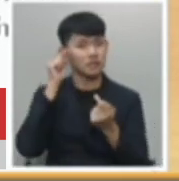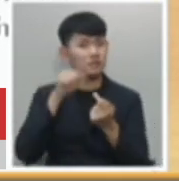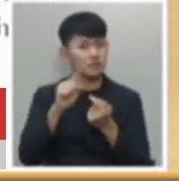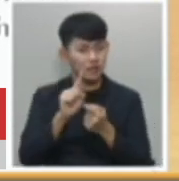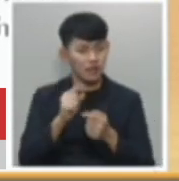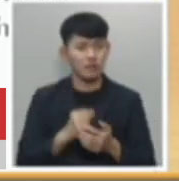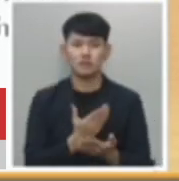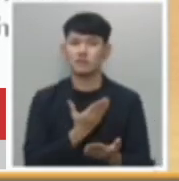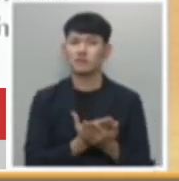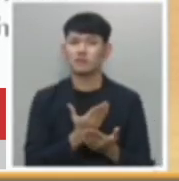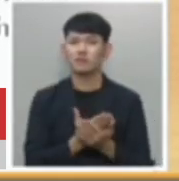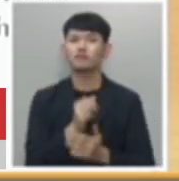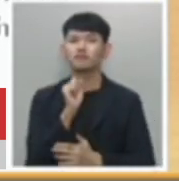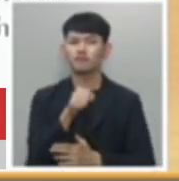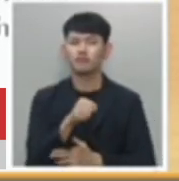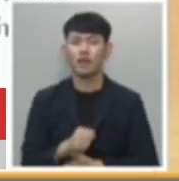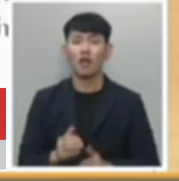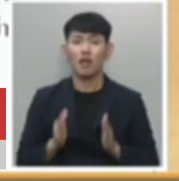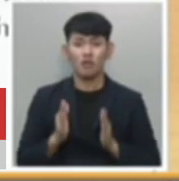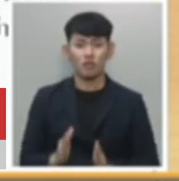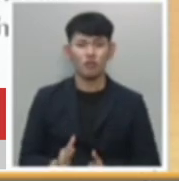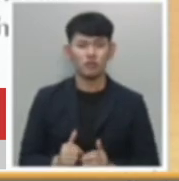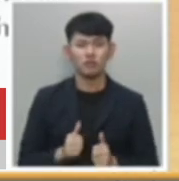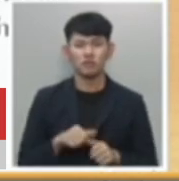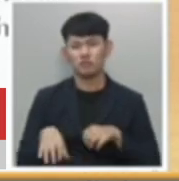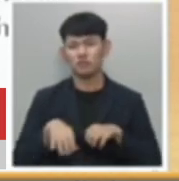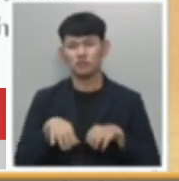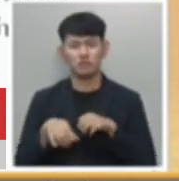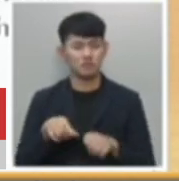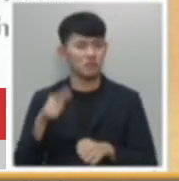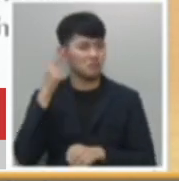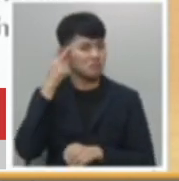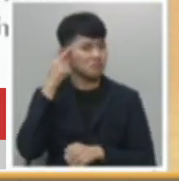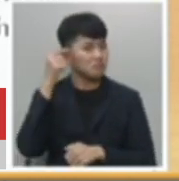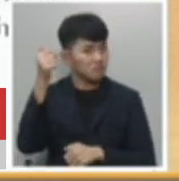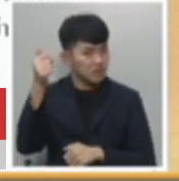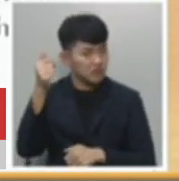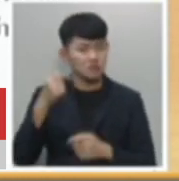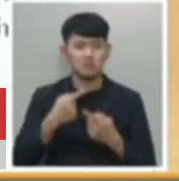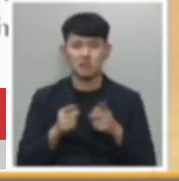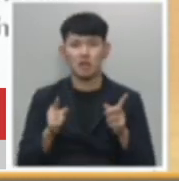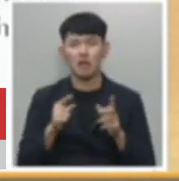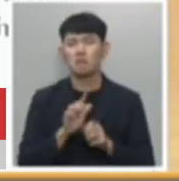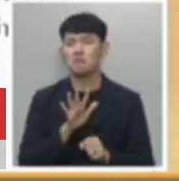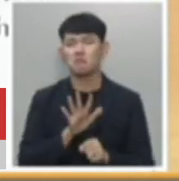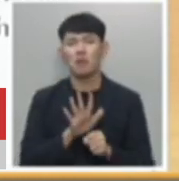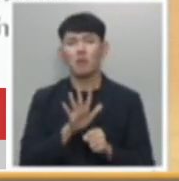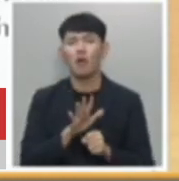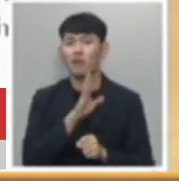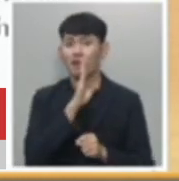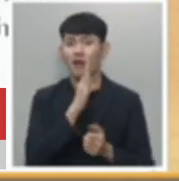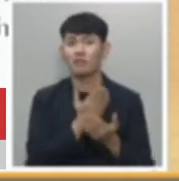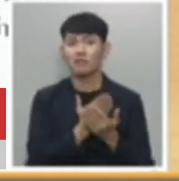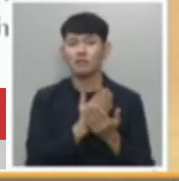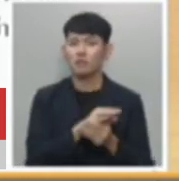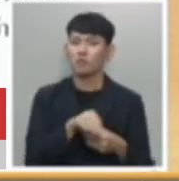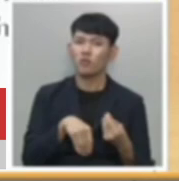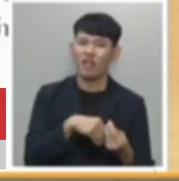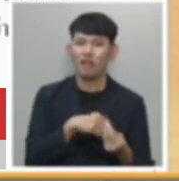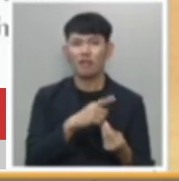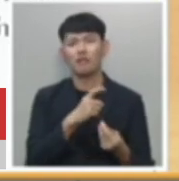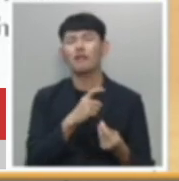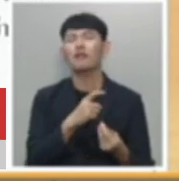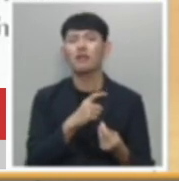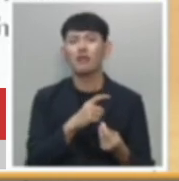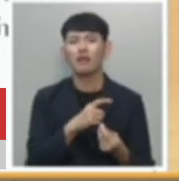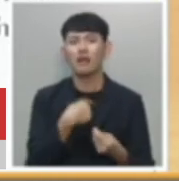ครับถึงแม้คนจะมีคุณภาพในการบริหารจัดการหรือมีวัสดุแค่ไหนมันก็ไม่พอถ้าเม็ดเงินไม่พอ ต่อ